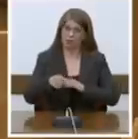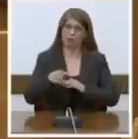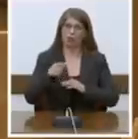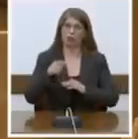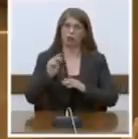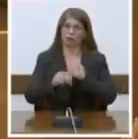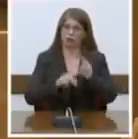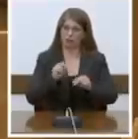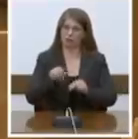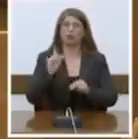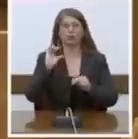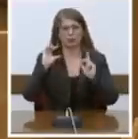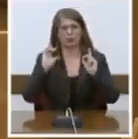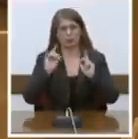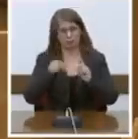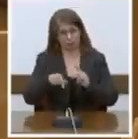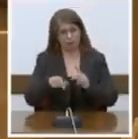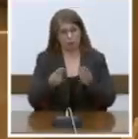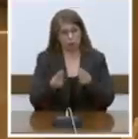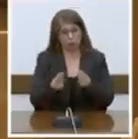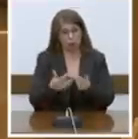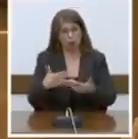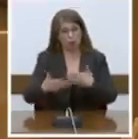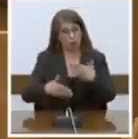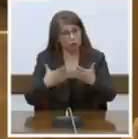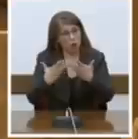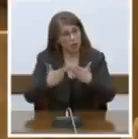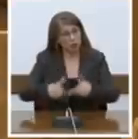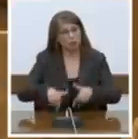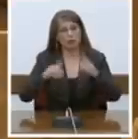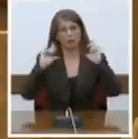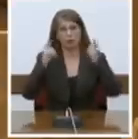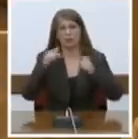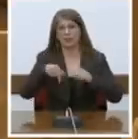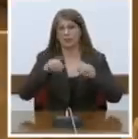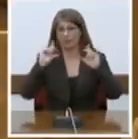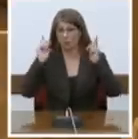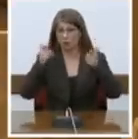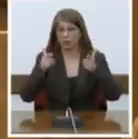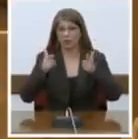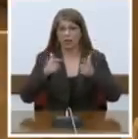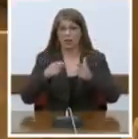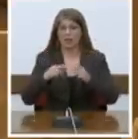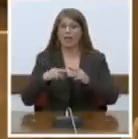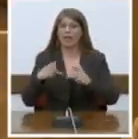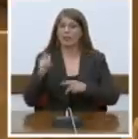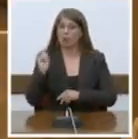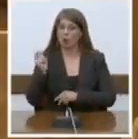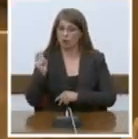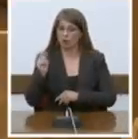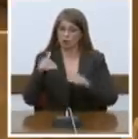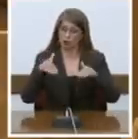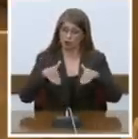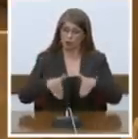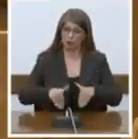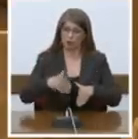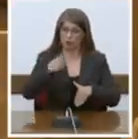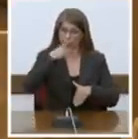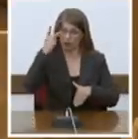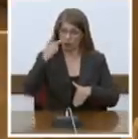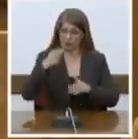η δημοκρατία. Και σε μία δημοκρατία η αντιπολίτευση και ο σεβασμός στα